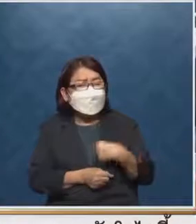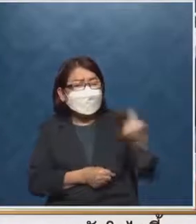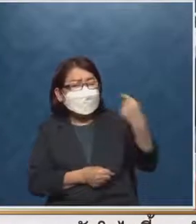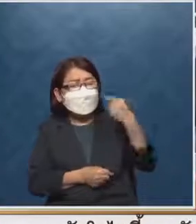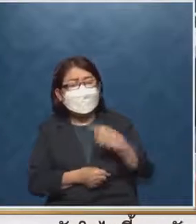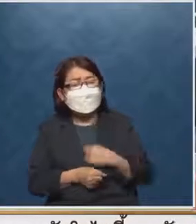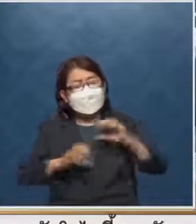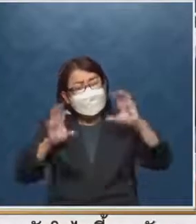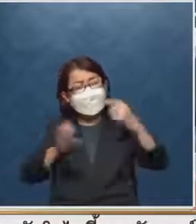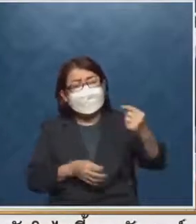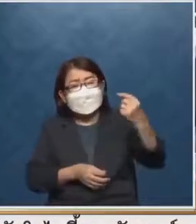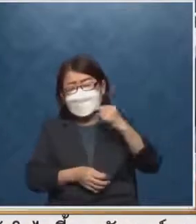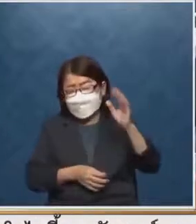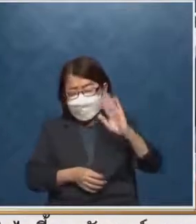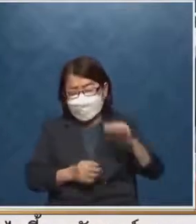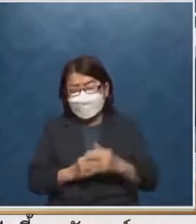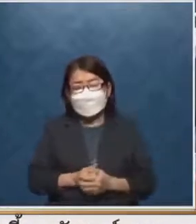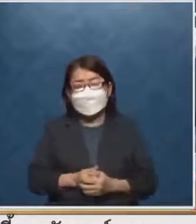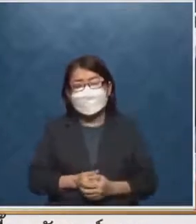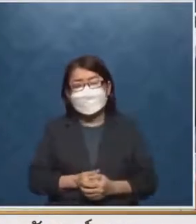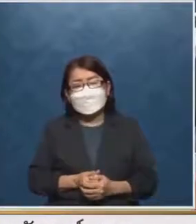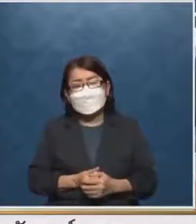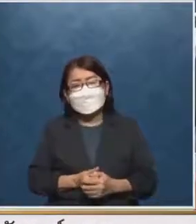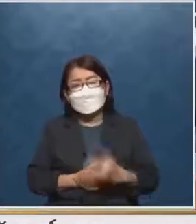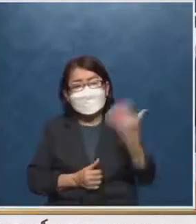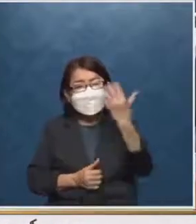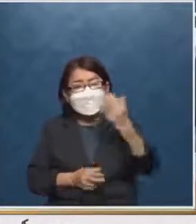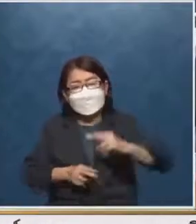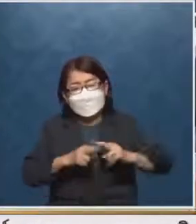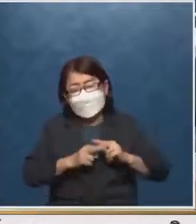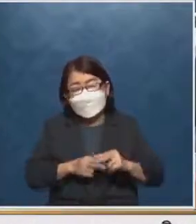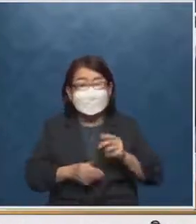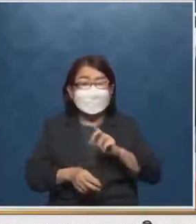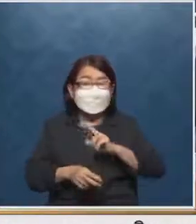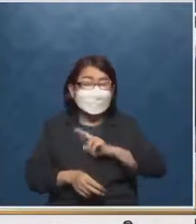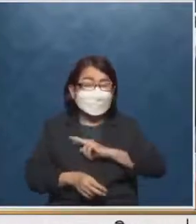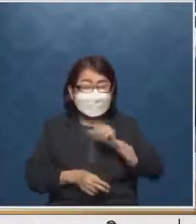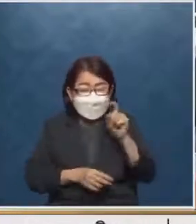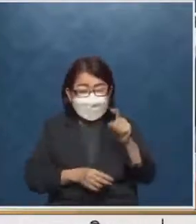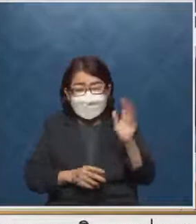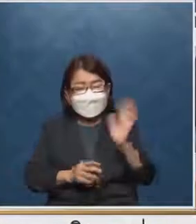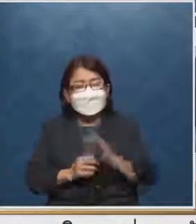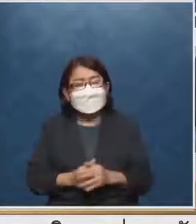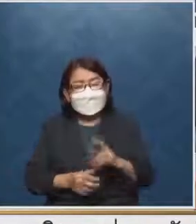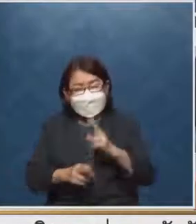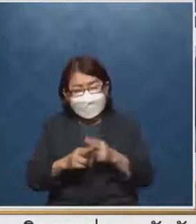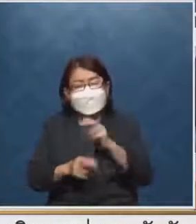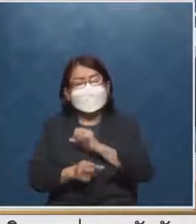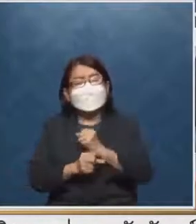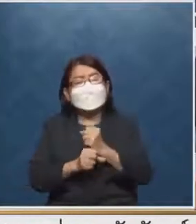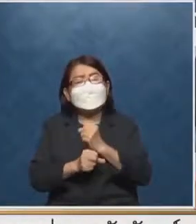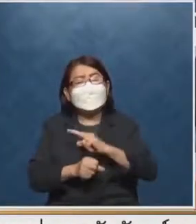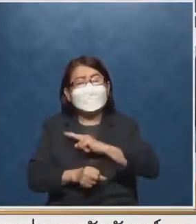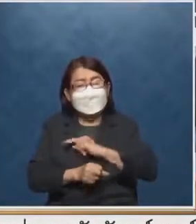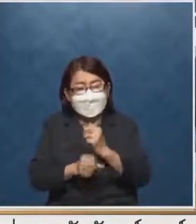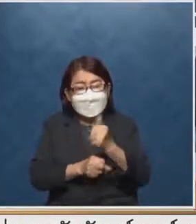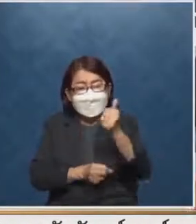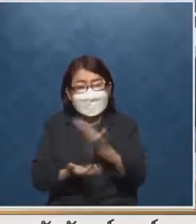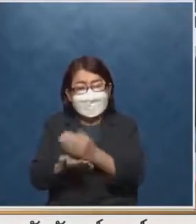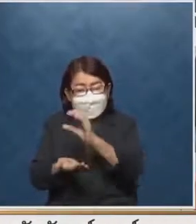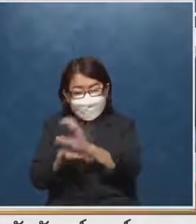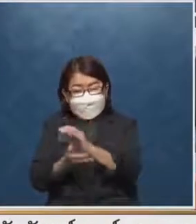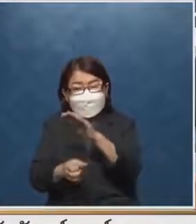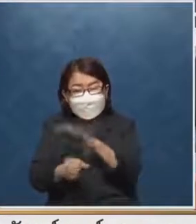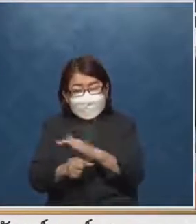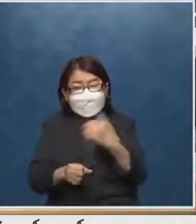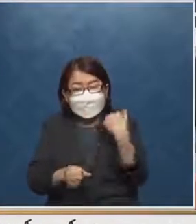รัฐบาลไม่ต้องเป็นเครื่องมือเอกชนท่านทำได้เพราะงบประมาณของท่านก็มีอยู่แต่ท่าน